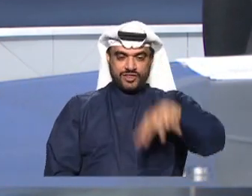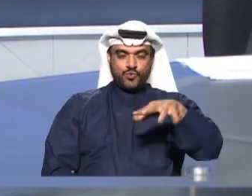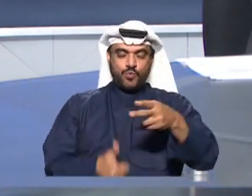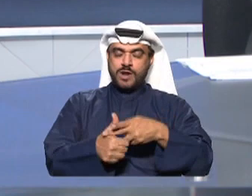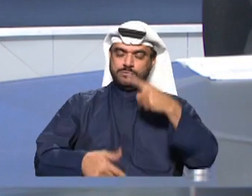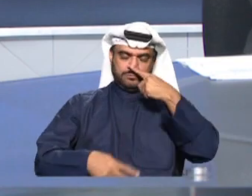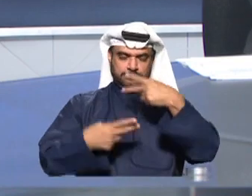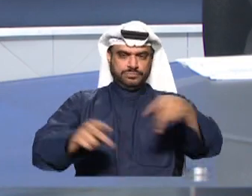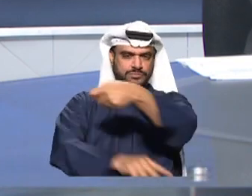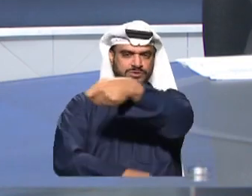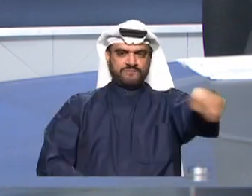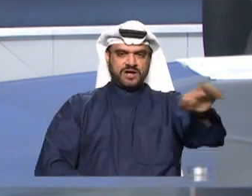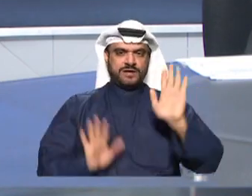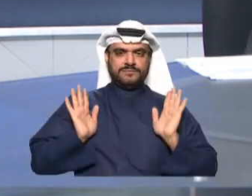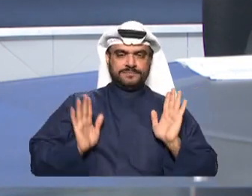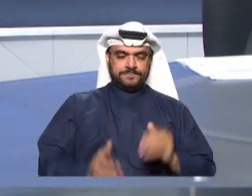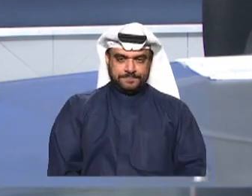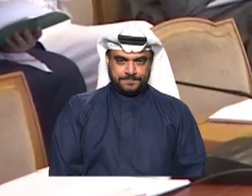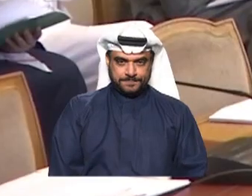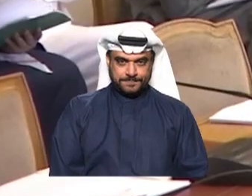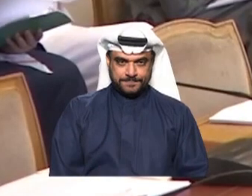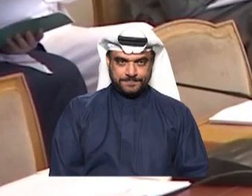بالسداد بهذا الخصوص.